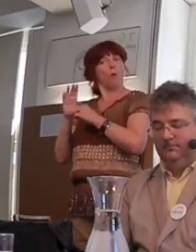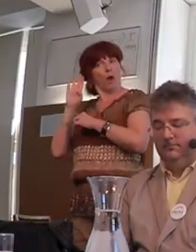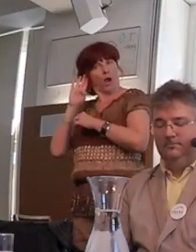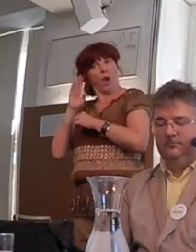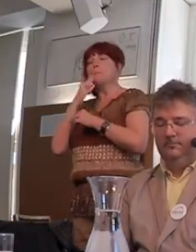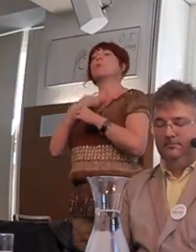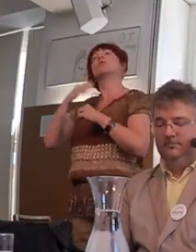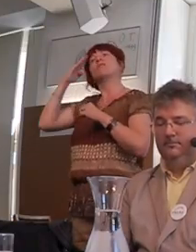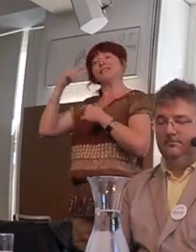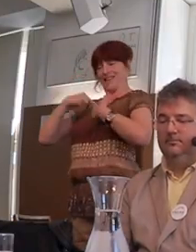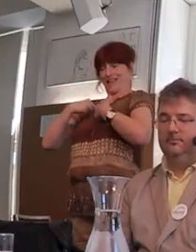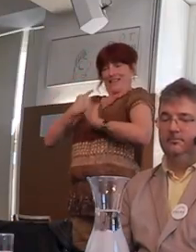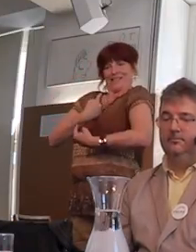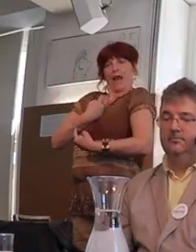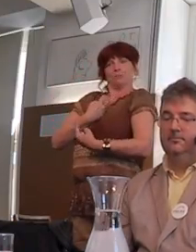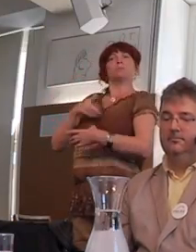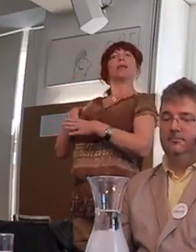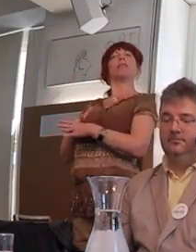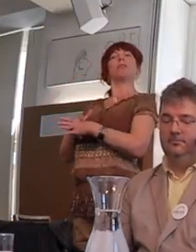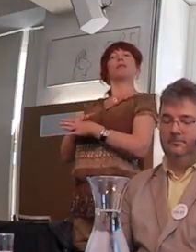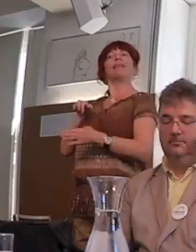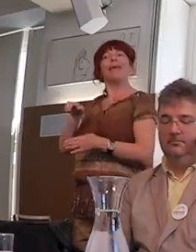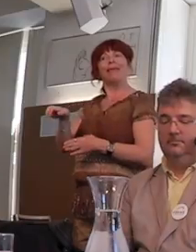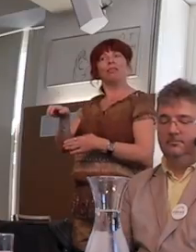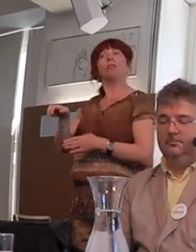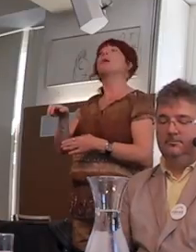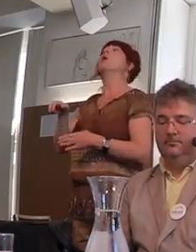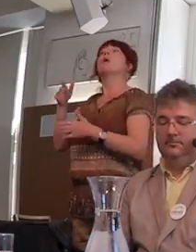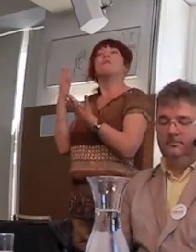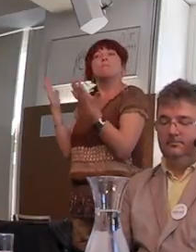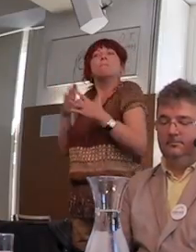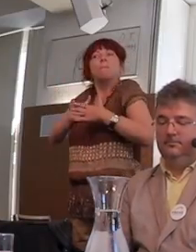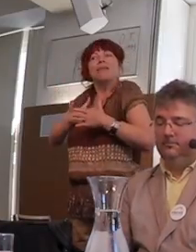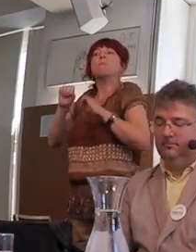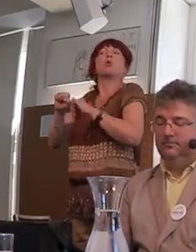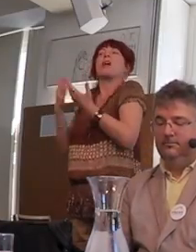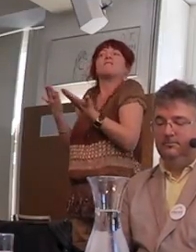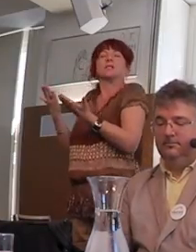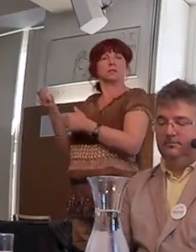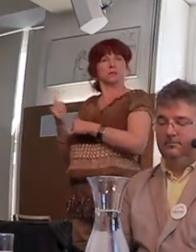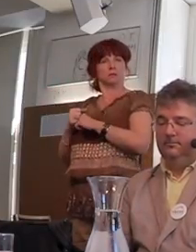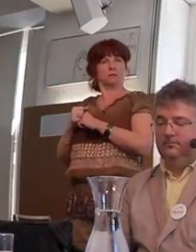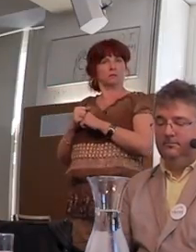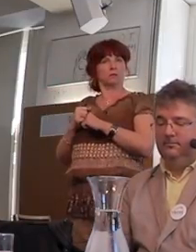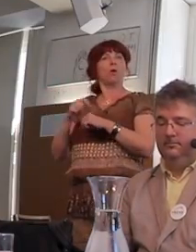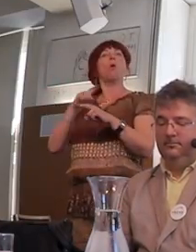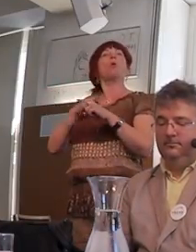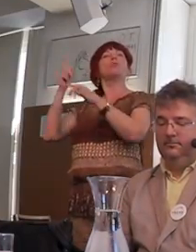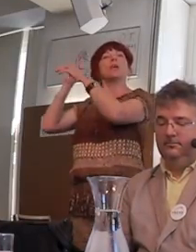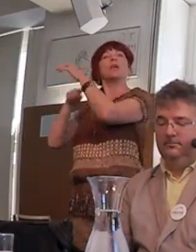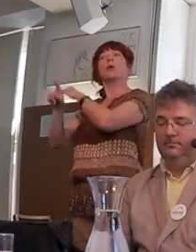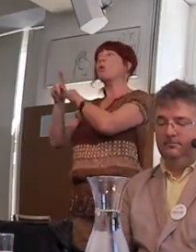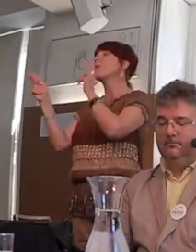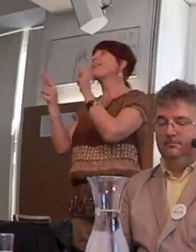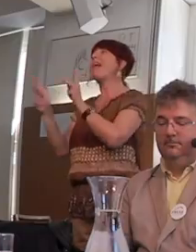welche Möglichkeiten habe ich dort als Mensch mit einer Gehbehinderung? Oder welche Möglichkeiten habe ich dort, wenn ich hinkomme und nicht alles sehen